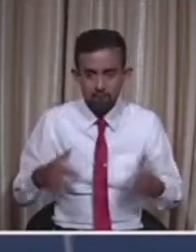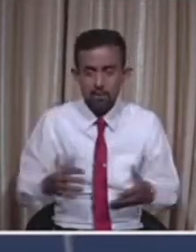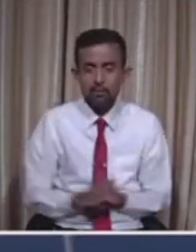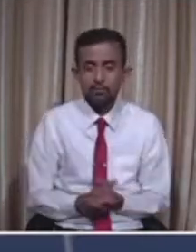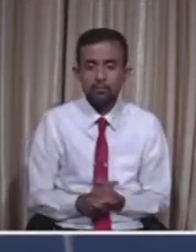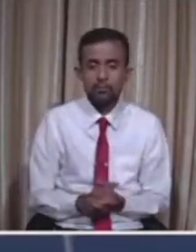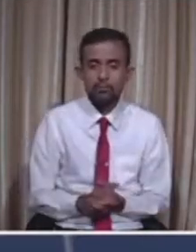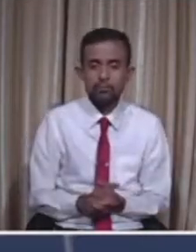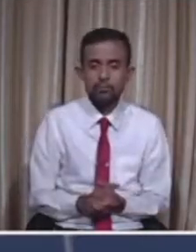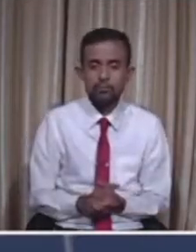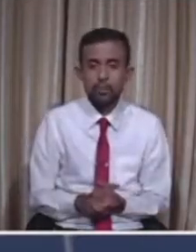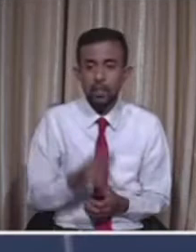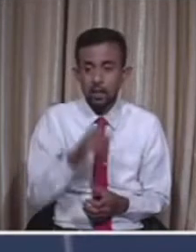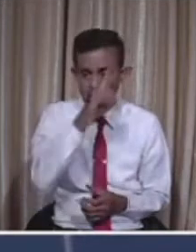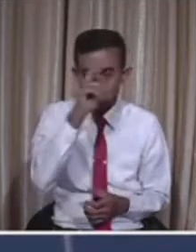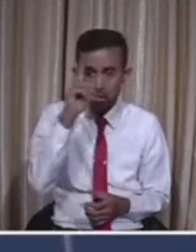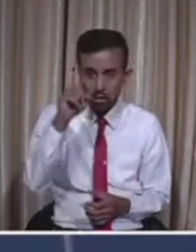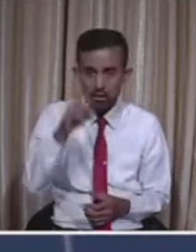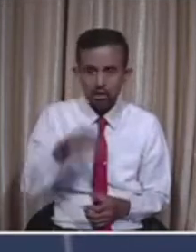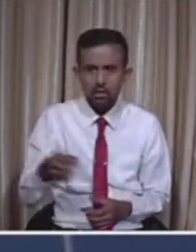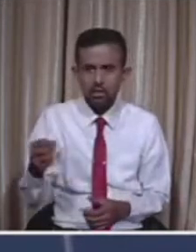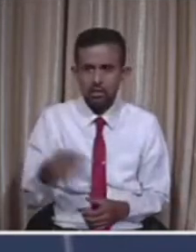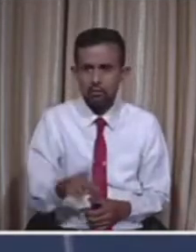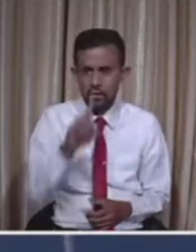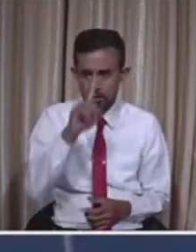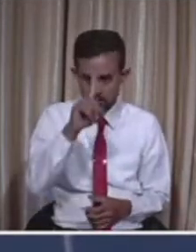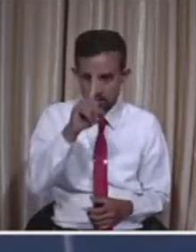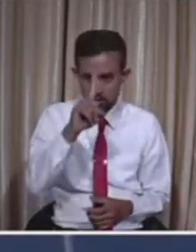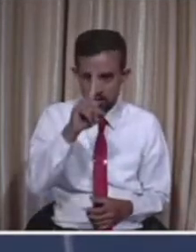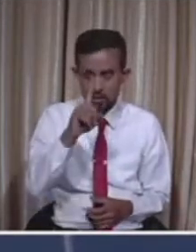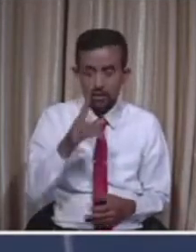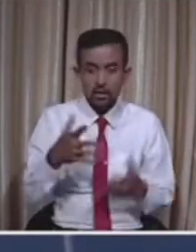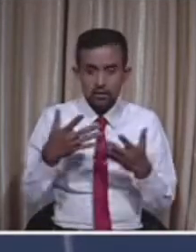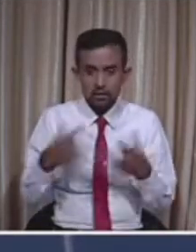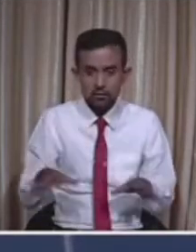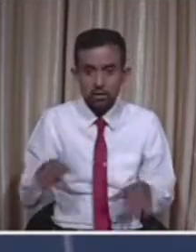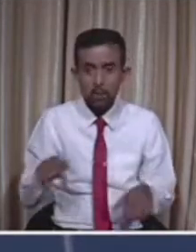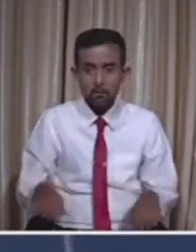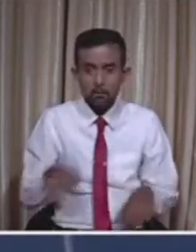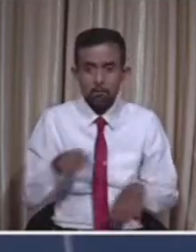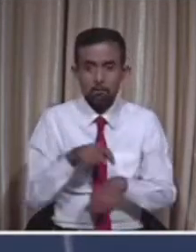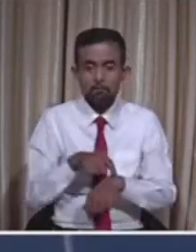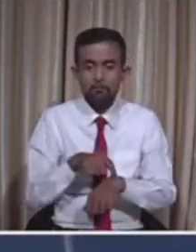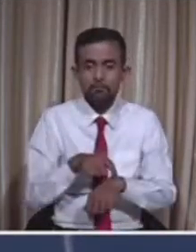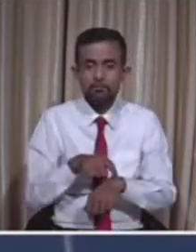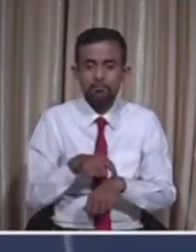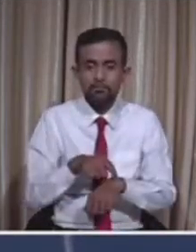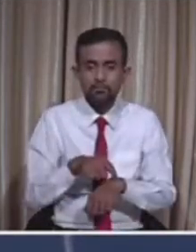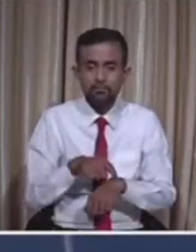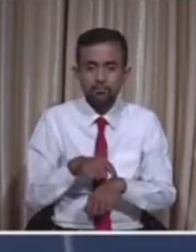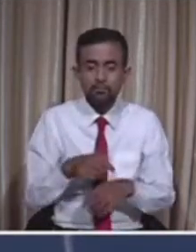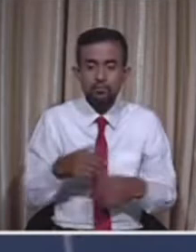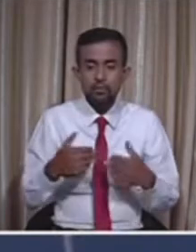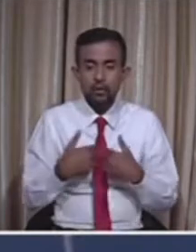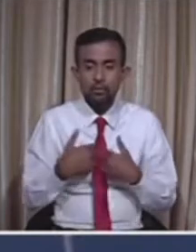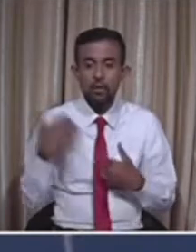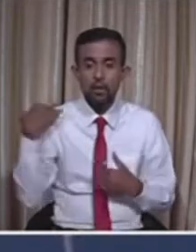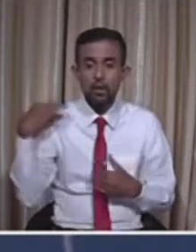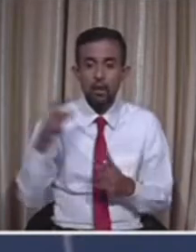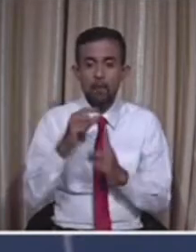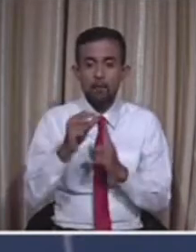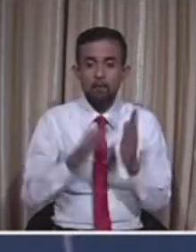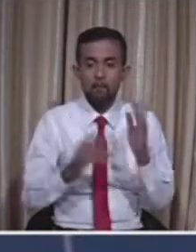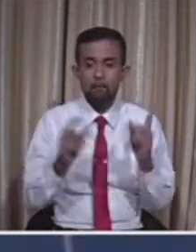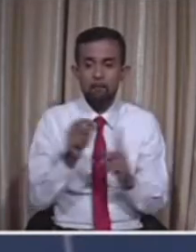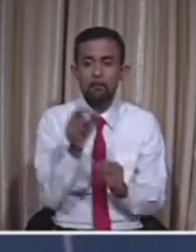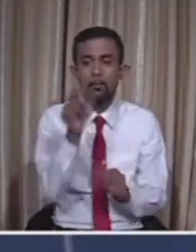visheshayenma maasikut dinayak gata vela thibena me mohote ape sahodara mantriwarayek